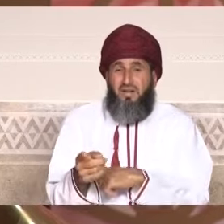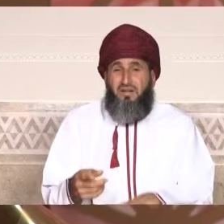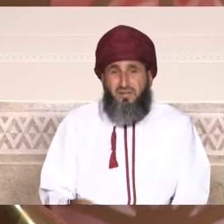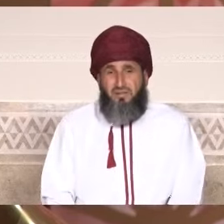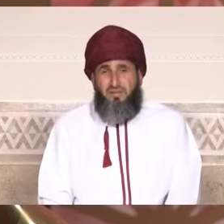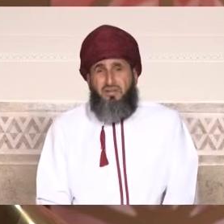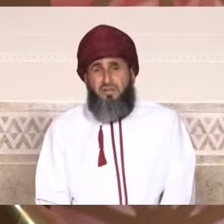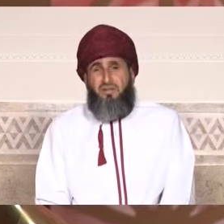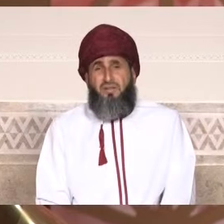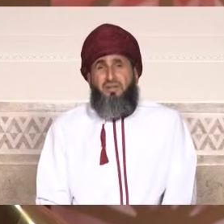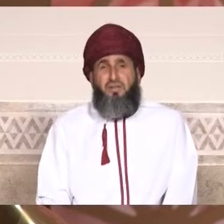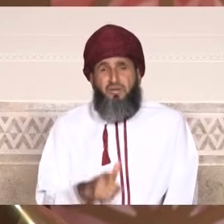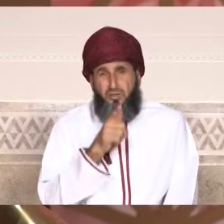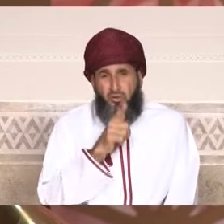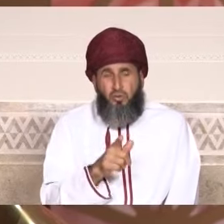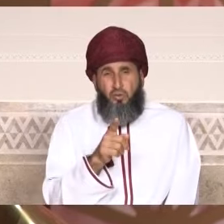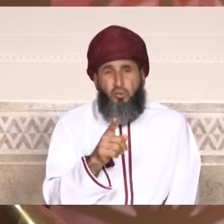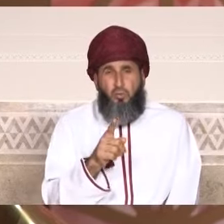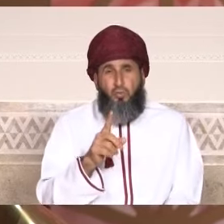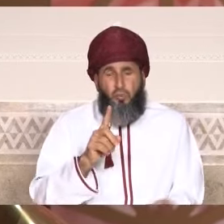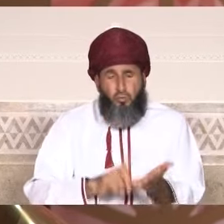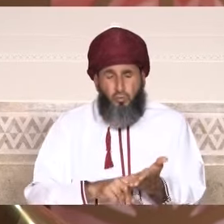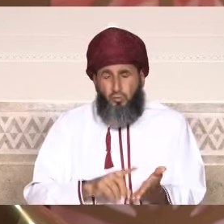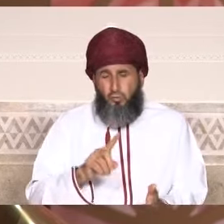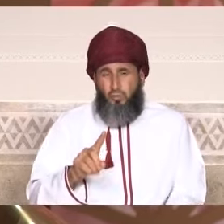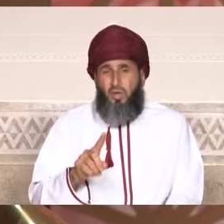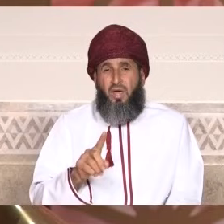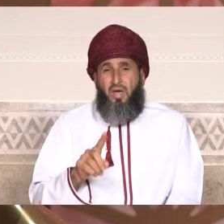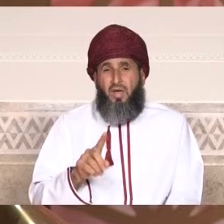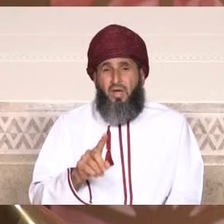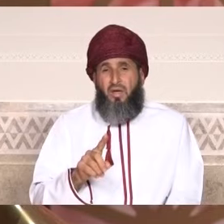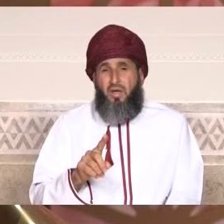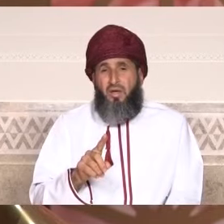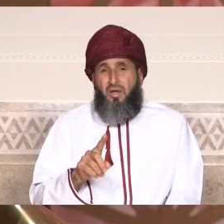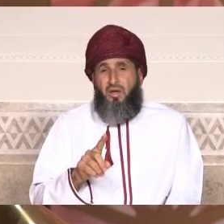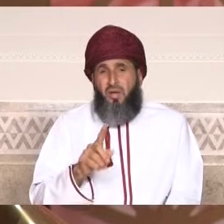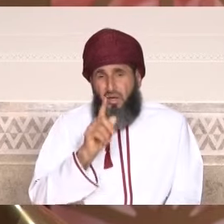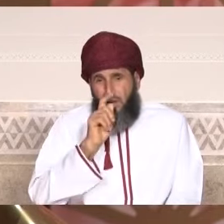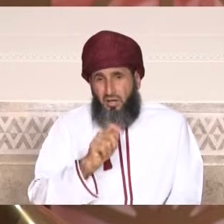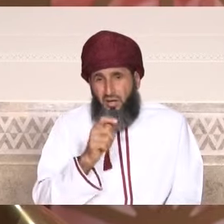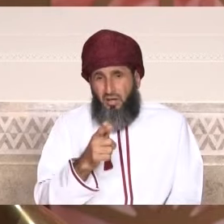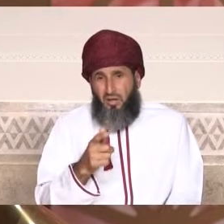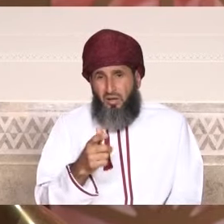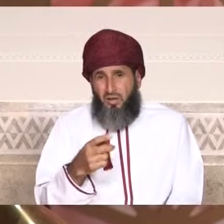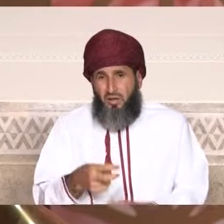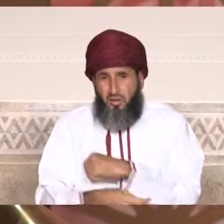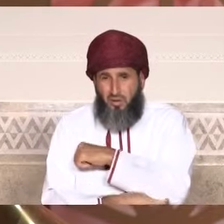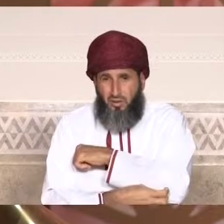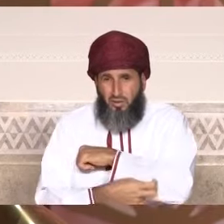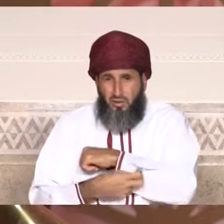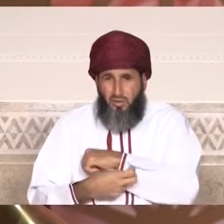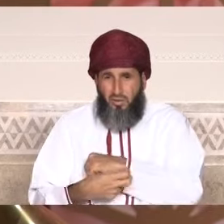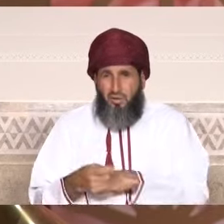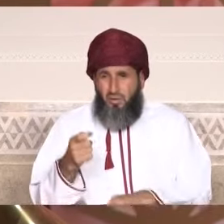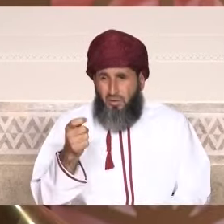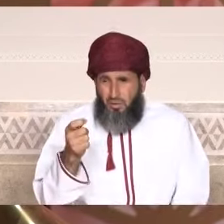مرجوح، والقول الراجح هو أنه أن ذلك لا يجزئه، وإنما يمكن له أن يؤدي إليه زكاته أو أن